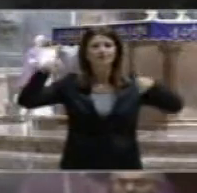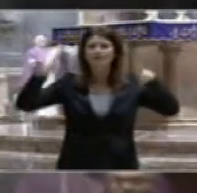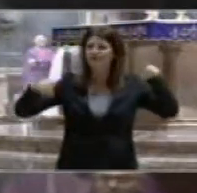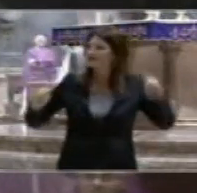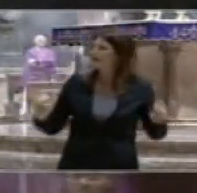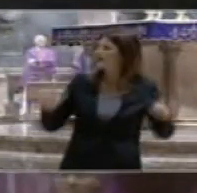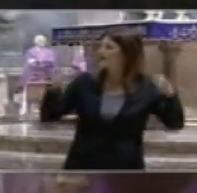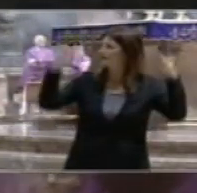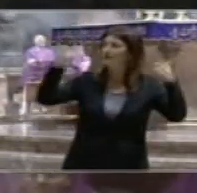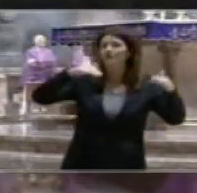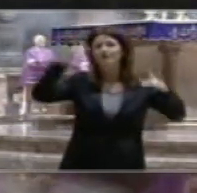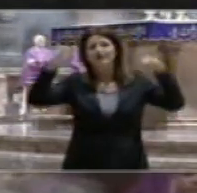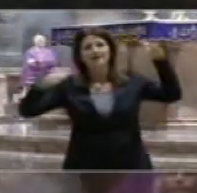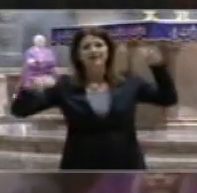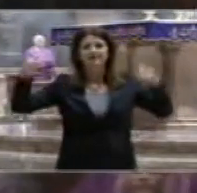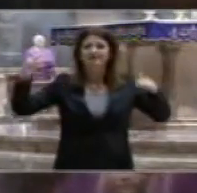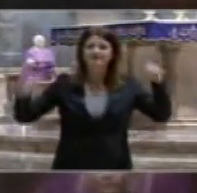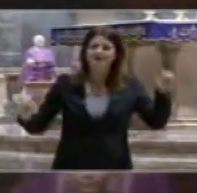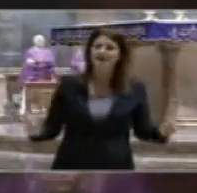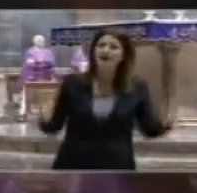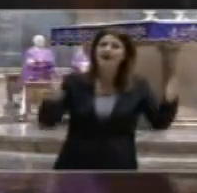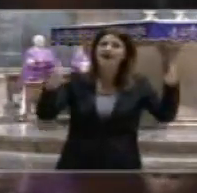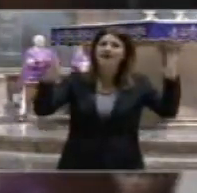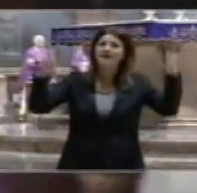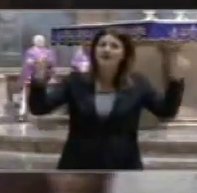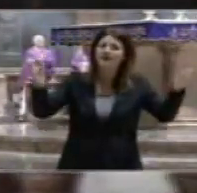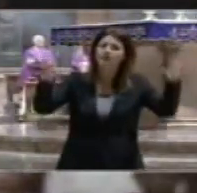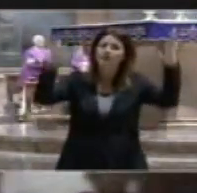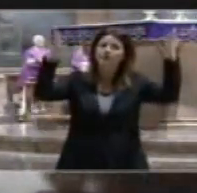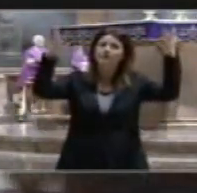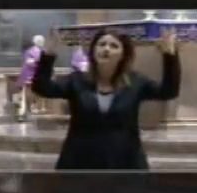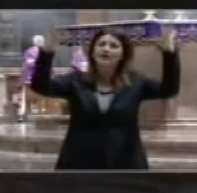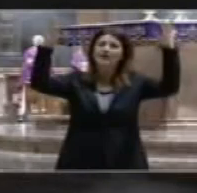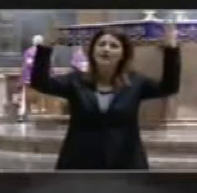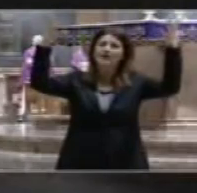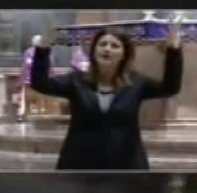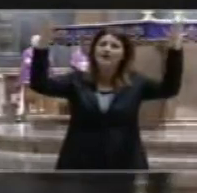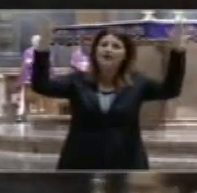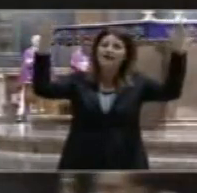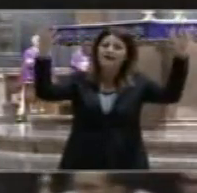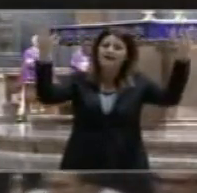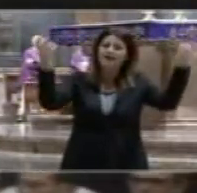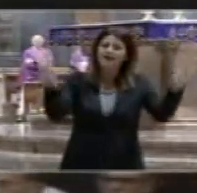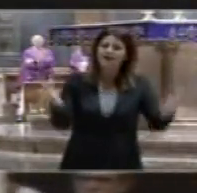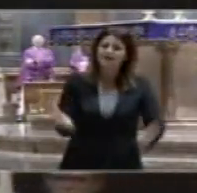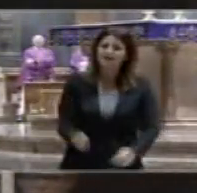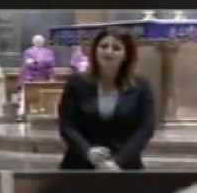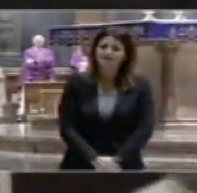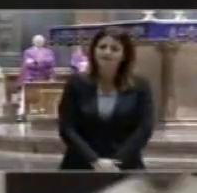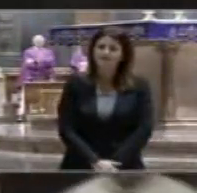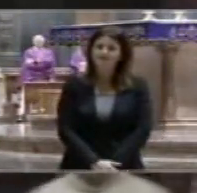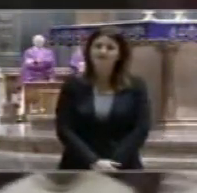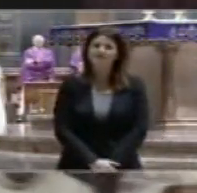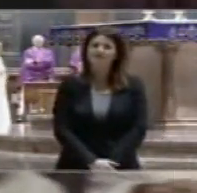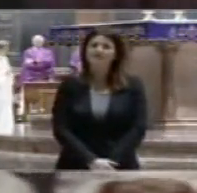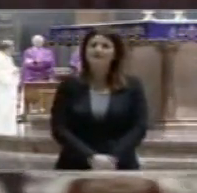il possibile, anche installando per l'occasione un sistema di induzione magnetica che permette ai portatori di protesi e di impianti cocleari di sentire